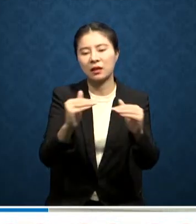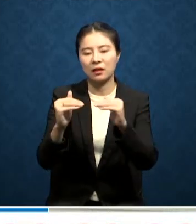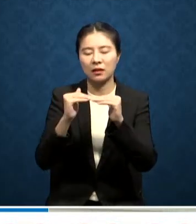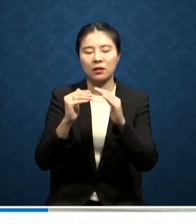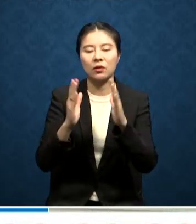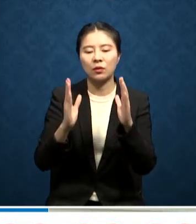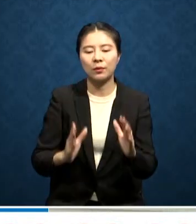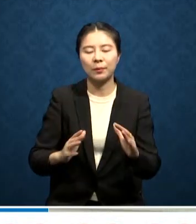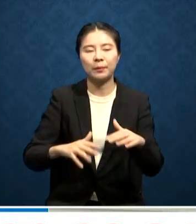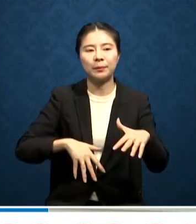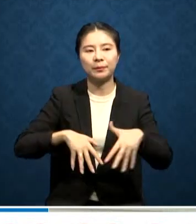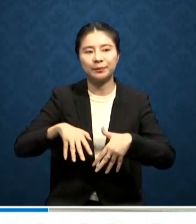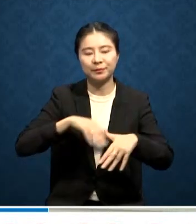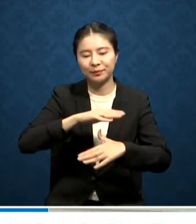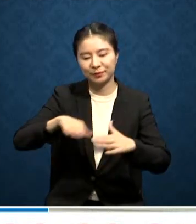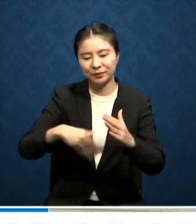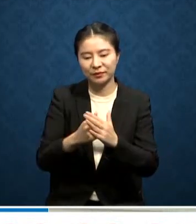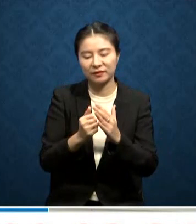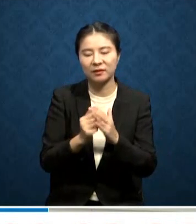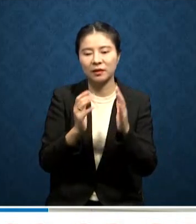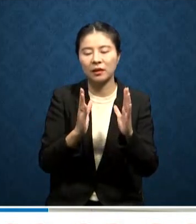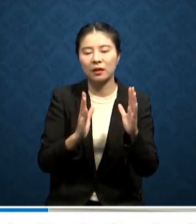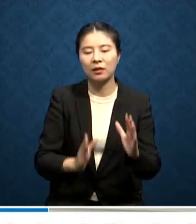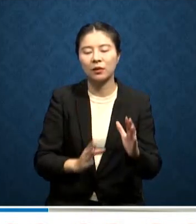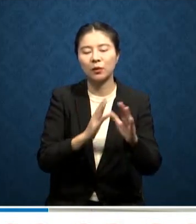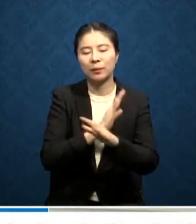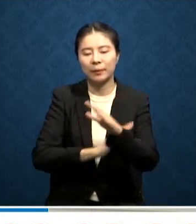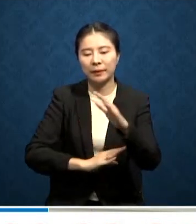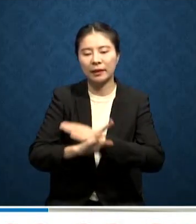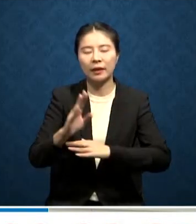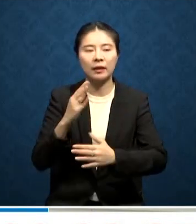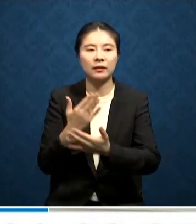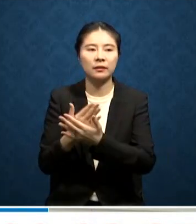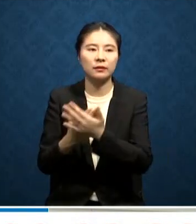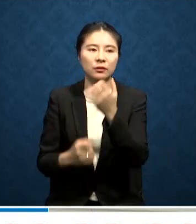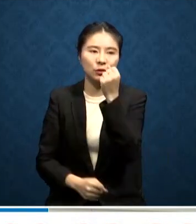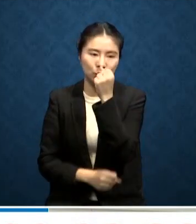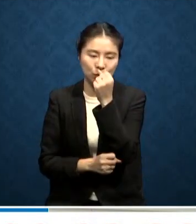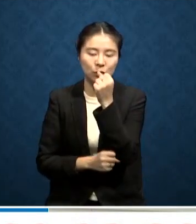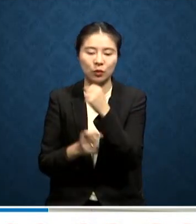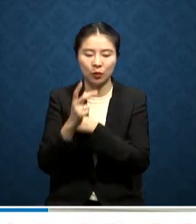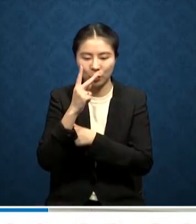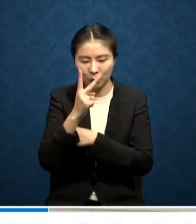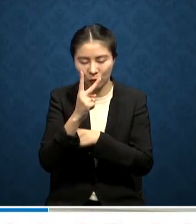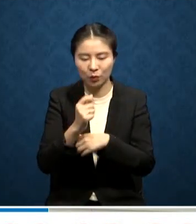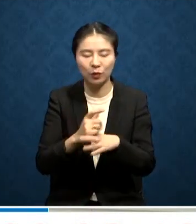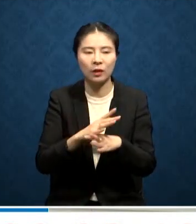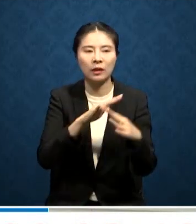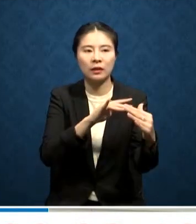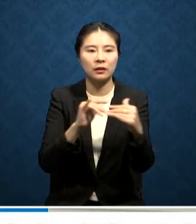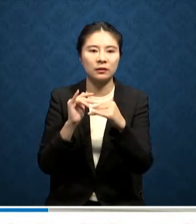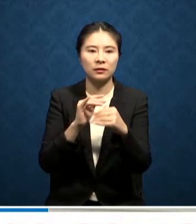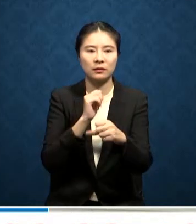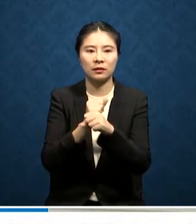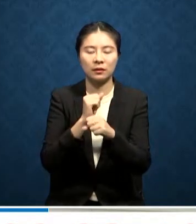จะสามารถเข้าถึงได้โดยเฉพาะอย่างยิ่งสำหรับผู้พิการและผู้มีรายได้น้อยซึ่งจะช่วยเพิ่มขีดความสามารถในการแข่งขันและขับเคลื่อนเศรษฐกิจของประเทศให้